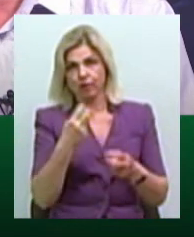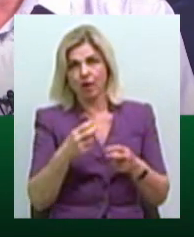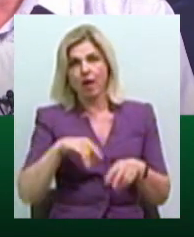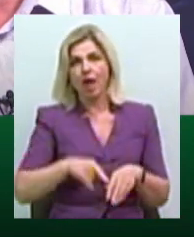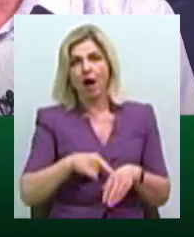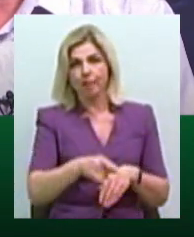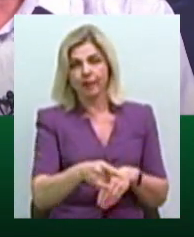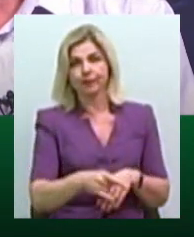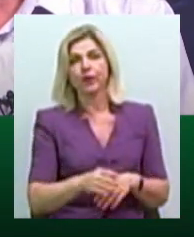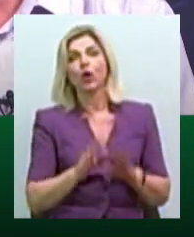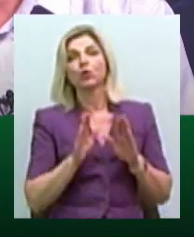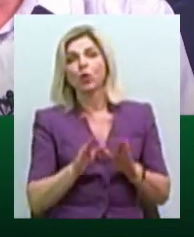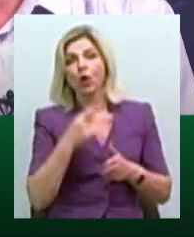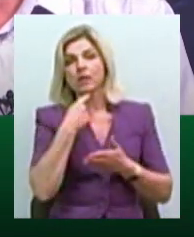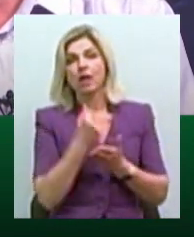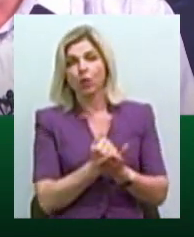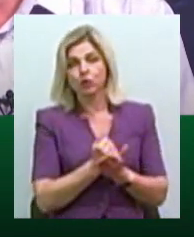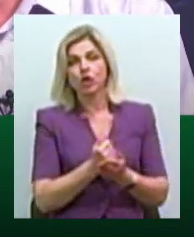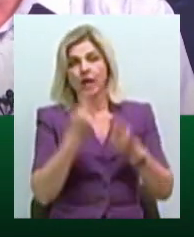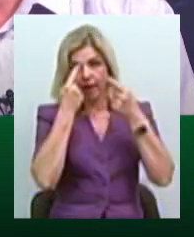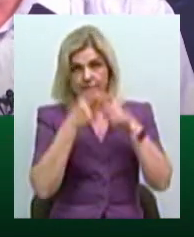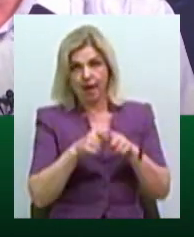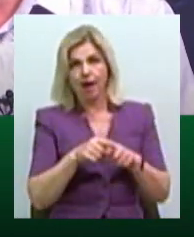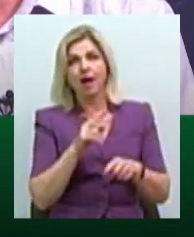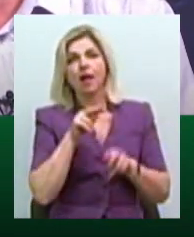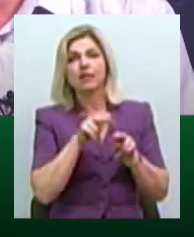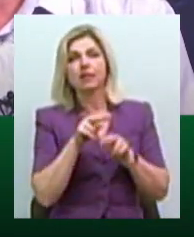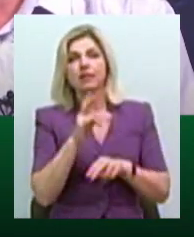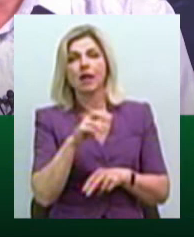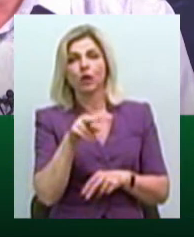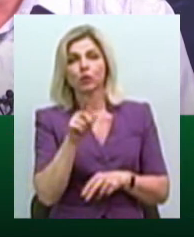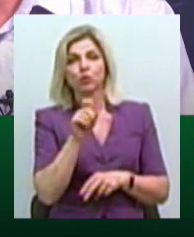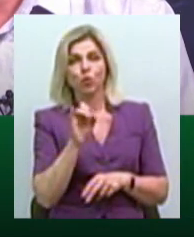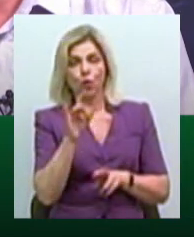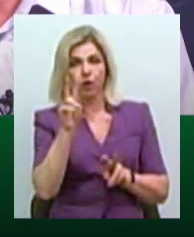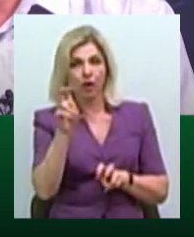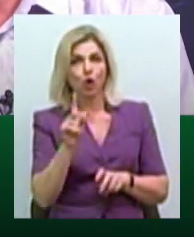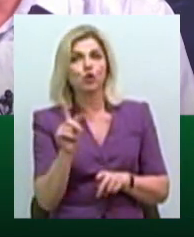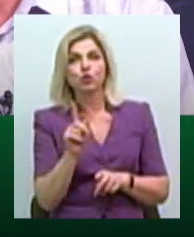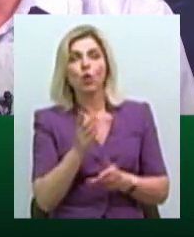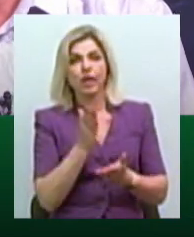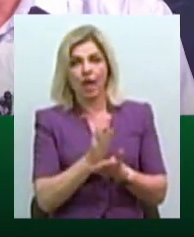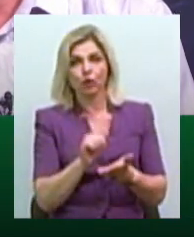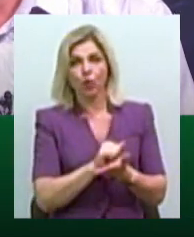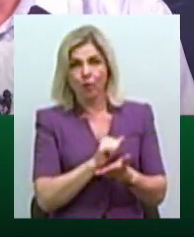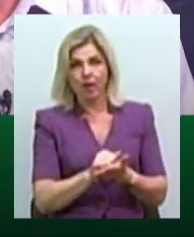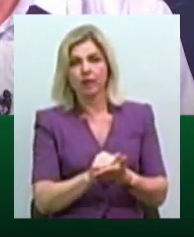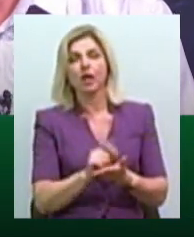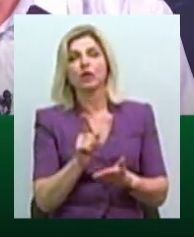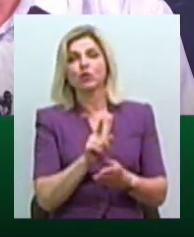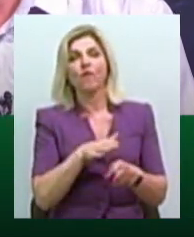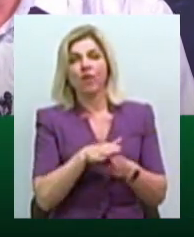Тільки після заключення технадзору, що роботи виконані в повному об'ємі і відповідають тому качеству, яке там